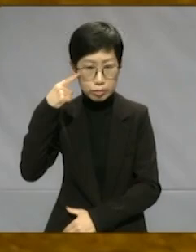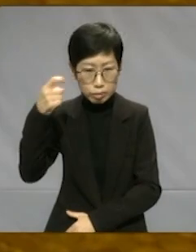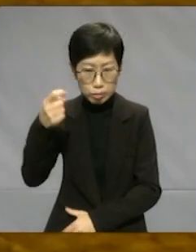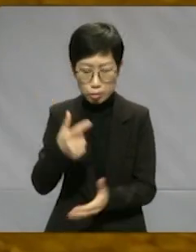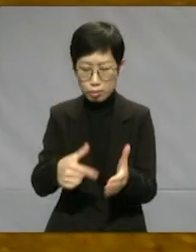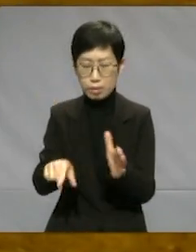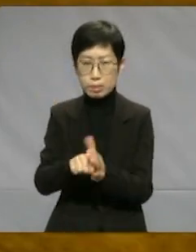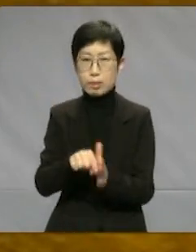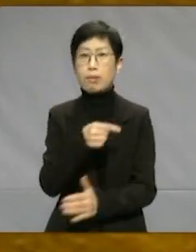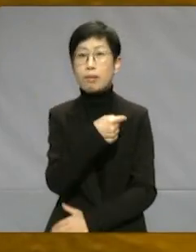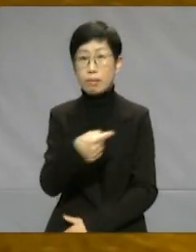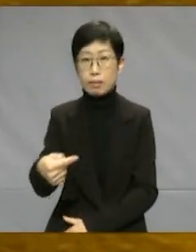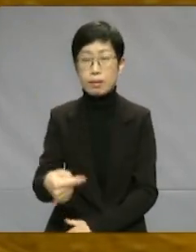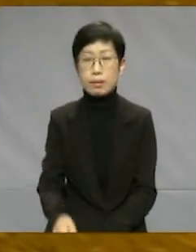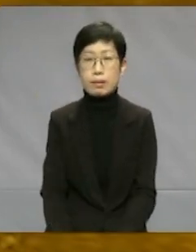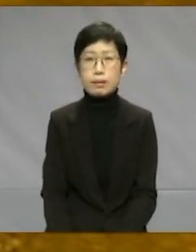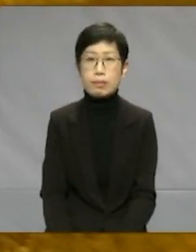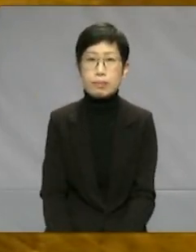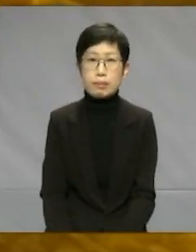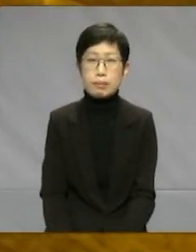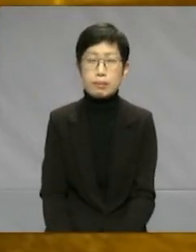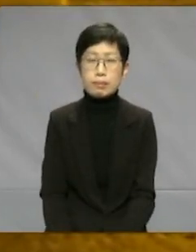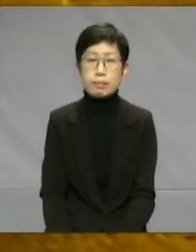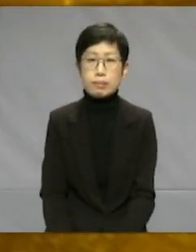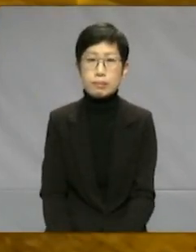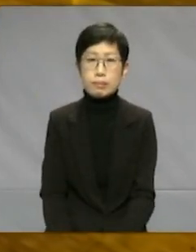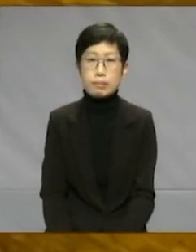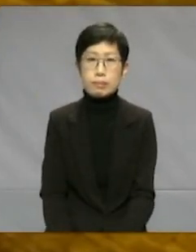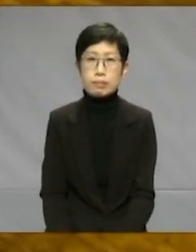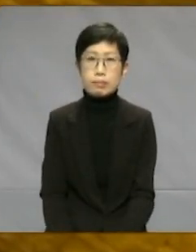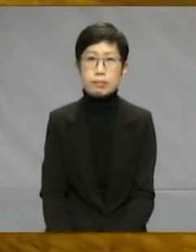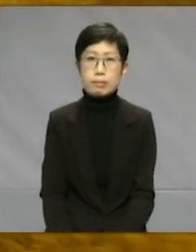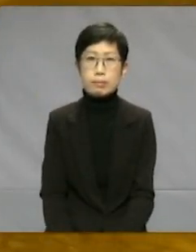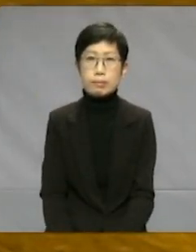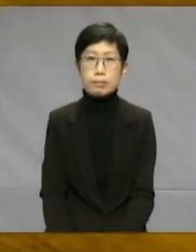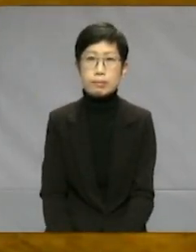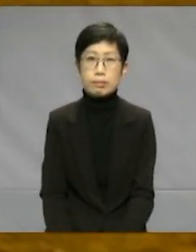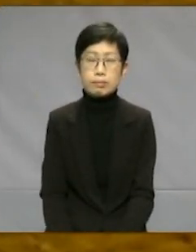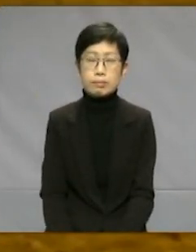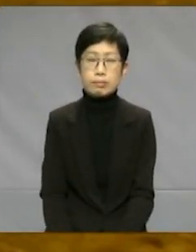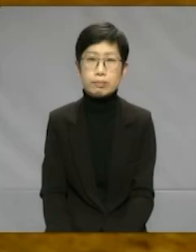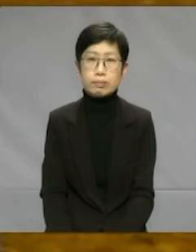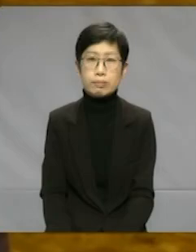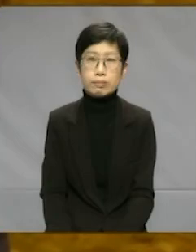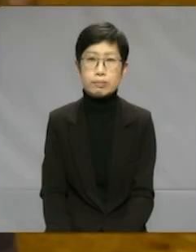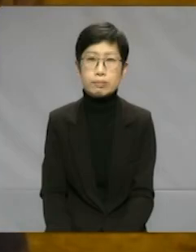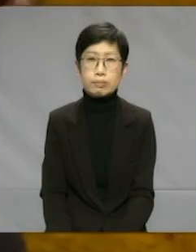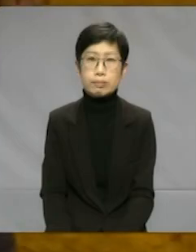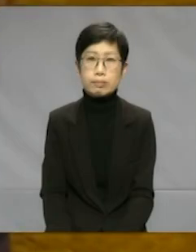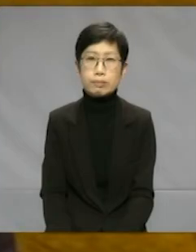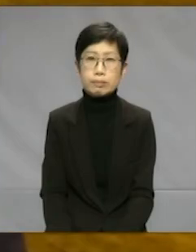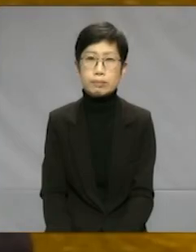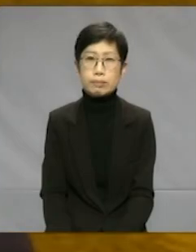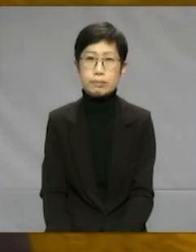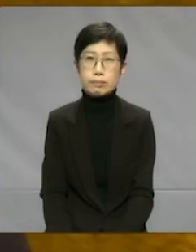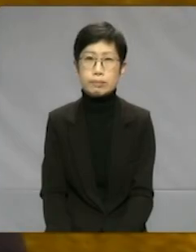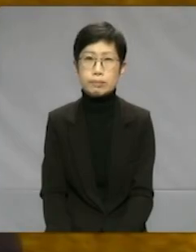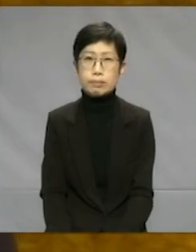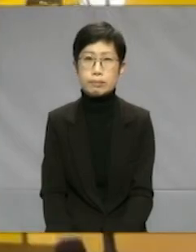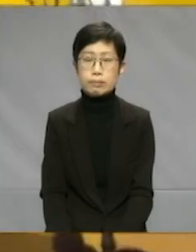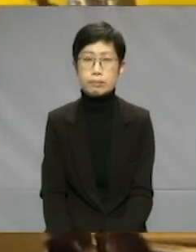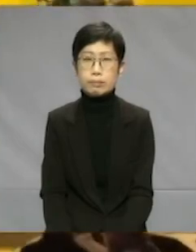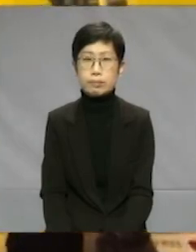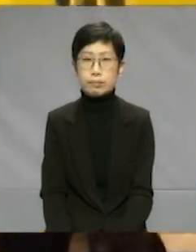of students who died today in a massacre in school shooting in university close